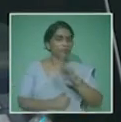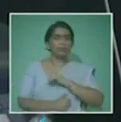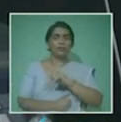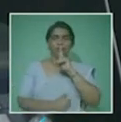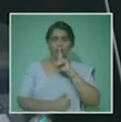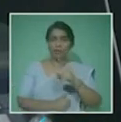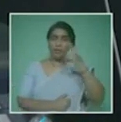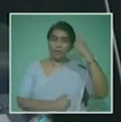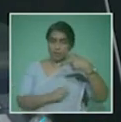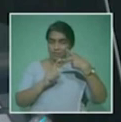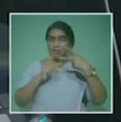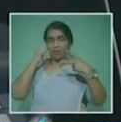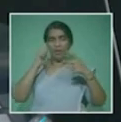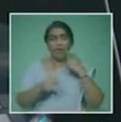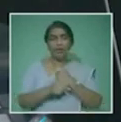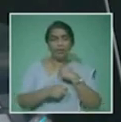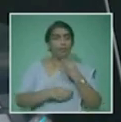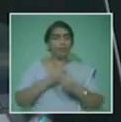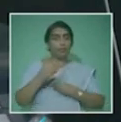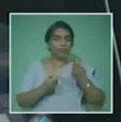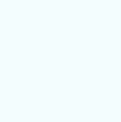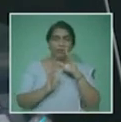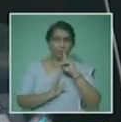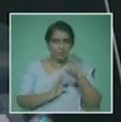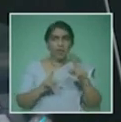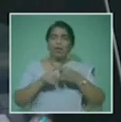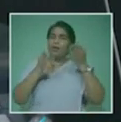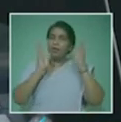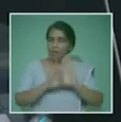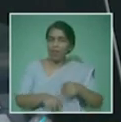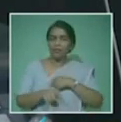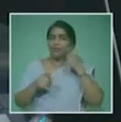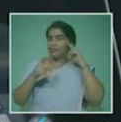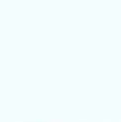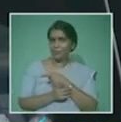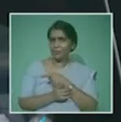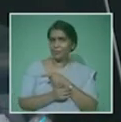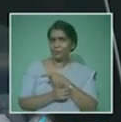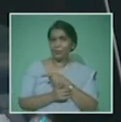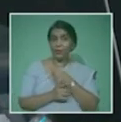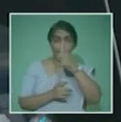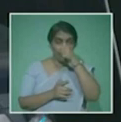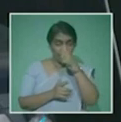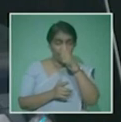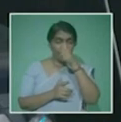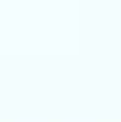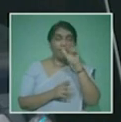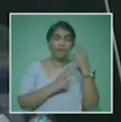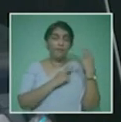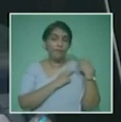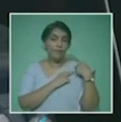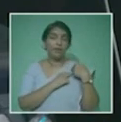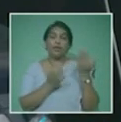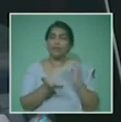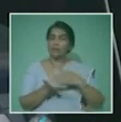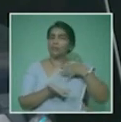කියනවා දෙවනි කරුණ ඇවිල්ලා රාජ්‍ය ව්‍යවසාය ප්‍රතිව්‍යුහගත කිරීම අවසාන කරුණ මේකයි කතානායකතුමනි හොරකම් කරපු වගකීම්